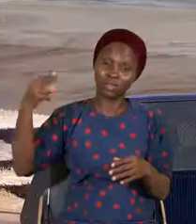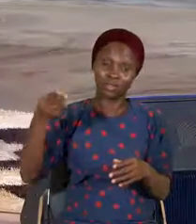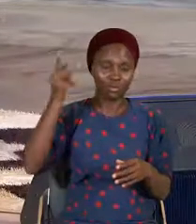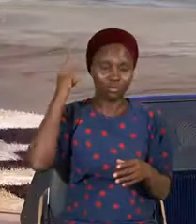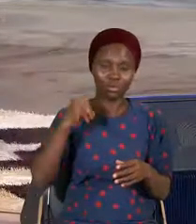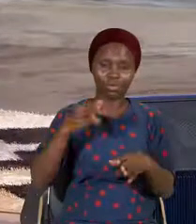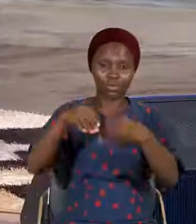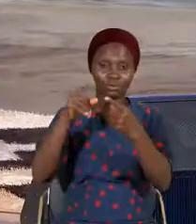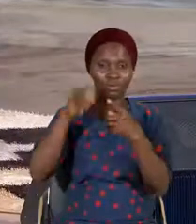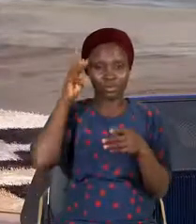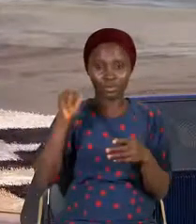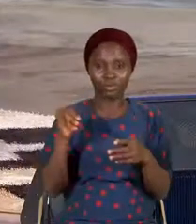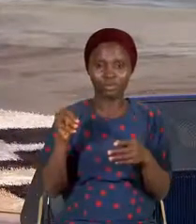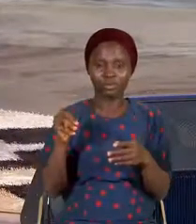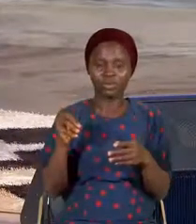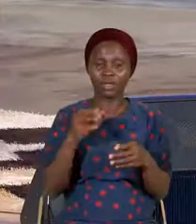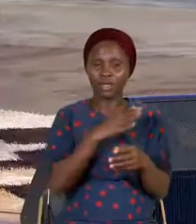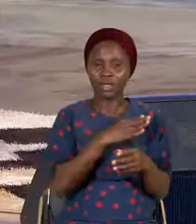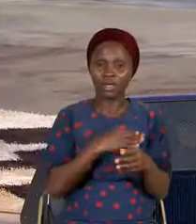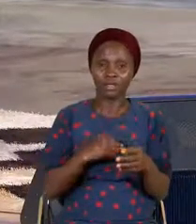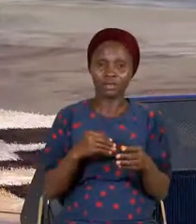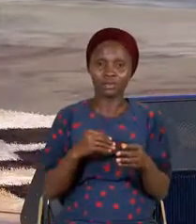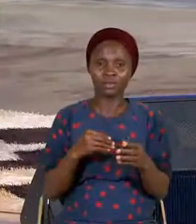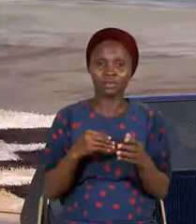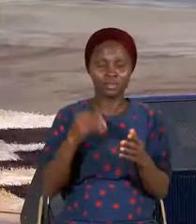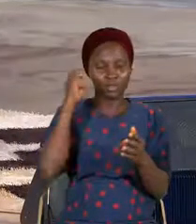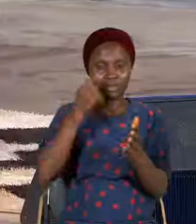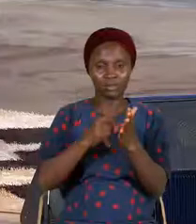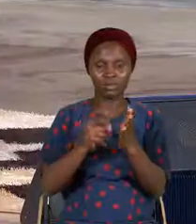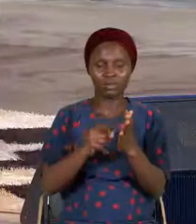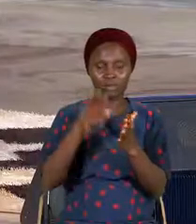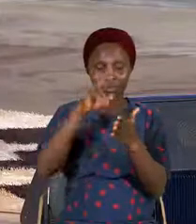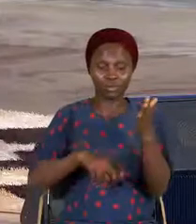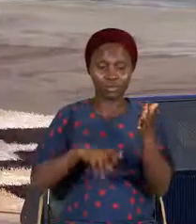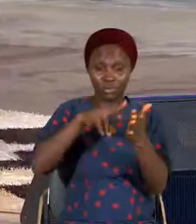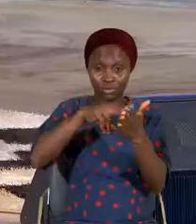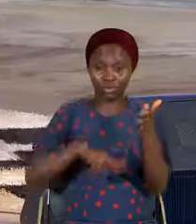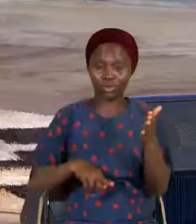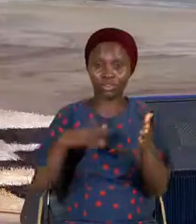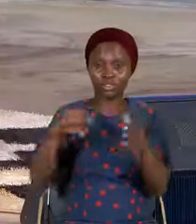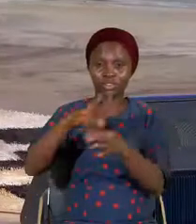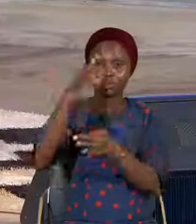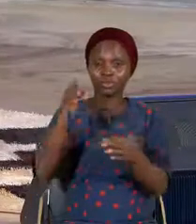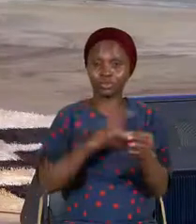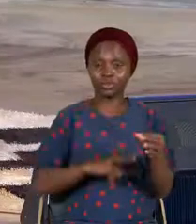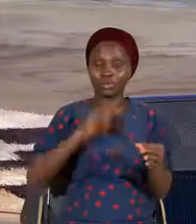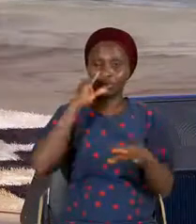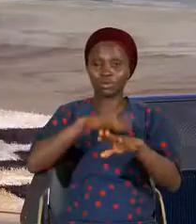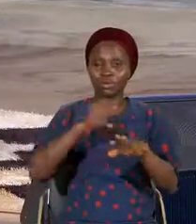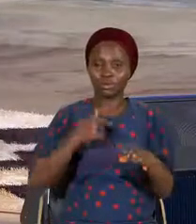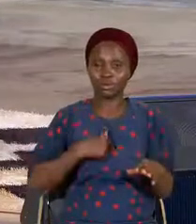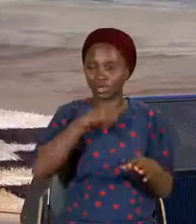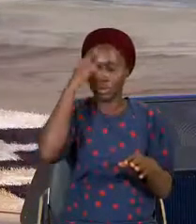écrit le concernant. L'Esprit du Seigneur l'Éternel est sur moi parce qu'il m'a oint pour annoncer de bonnes